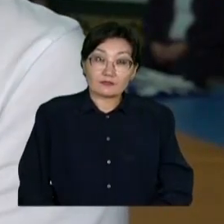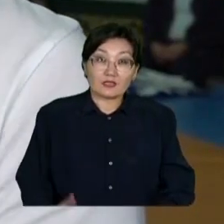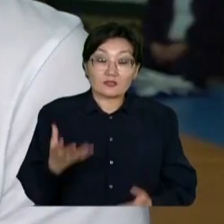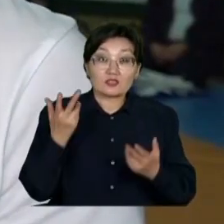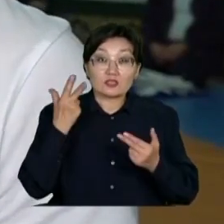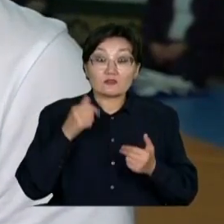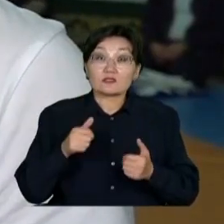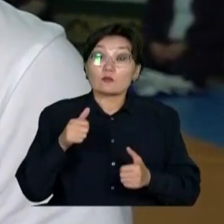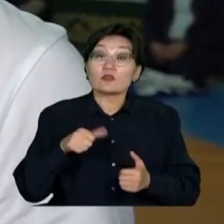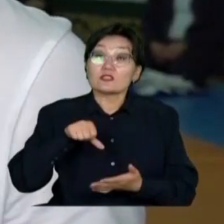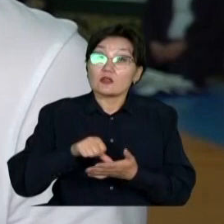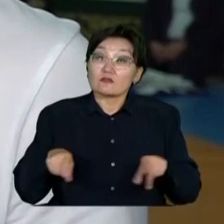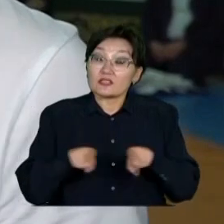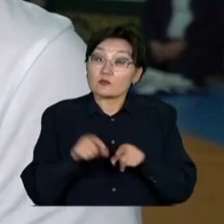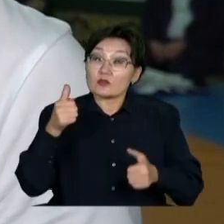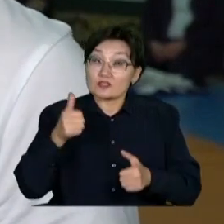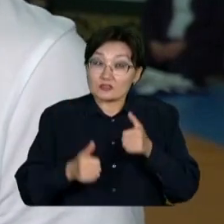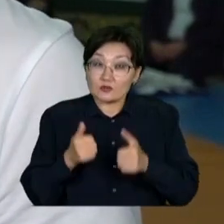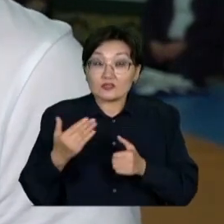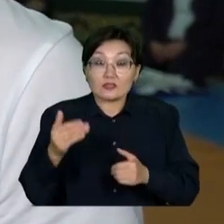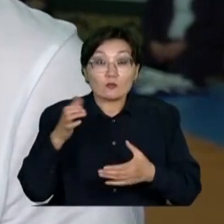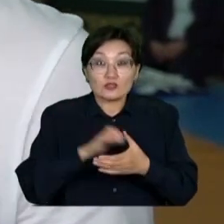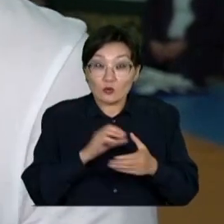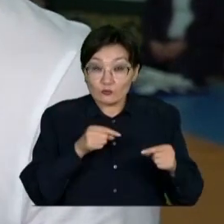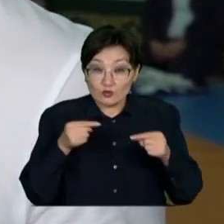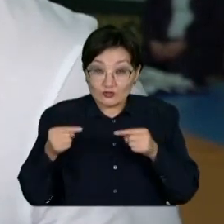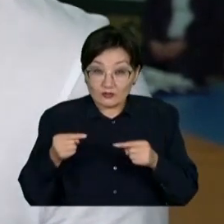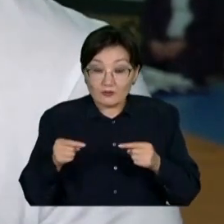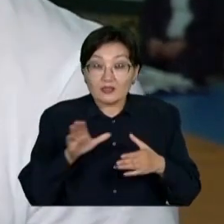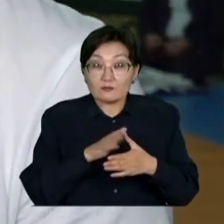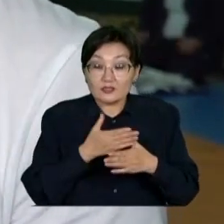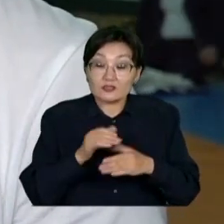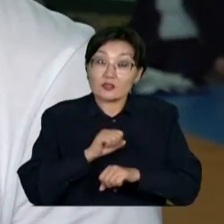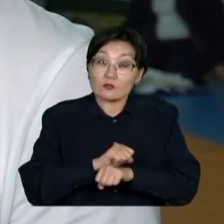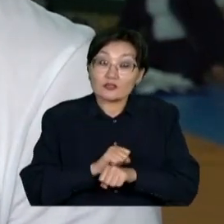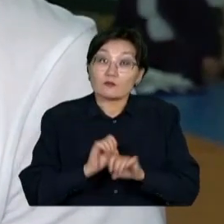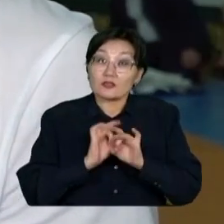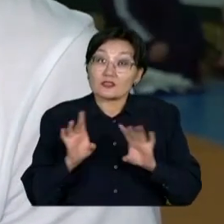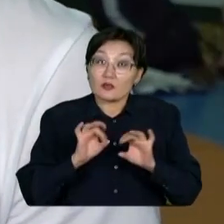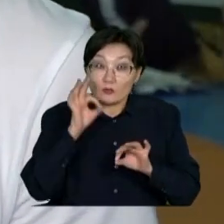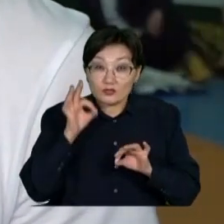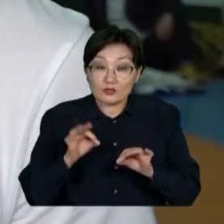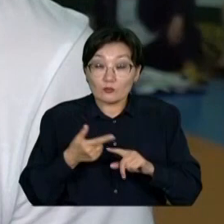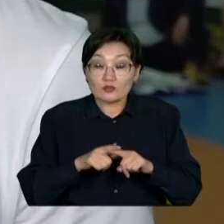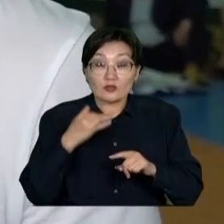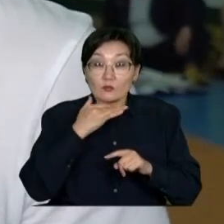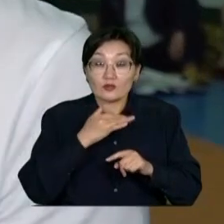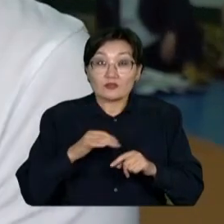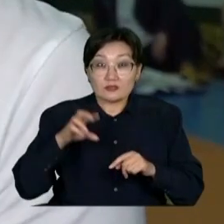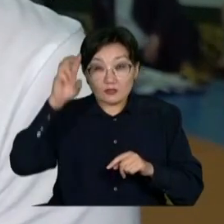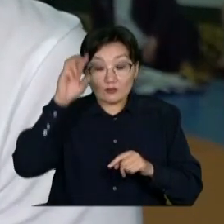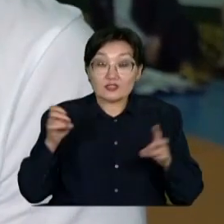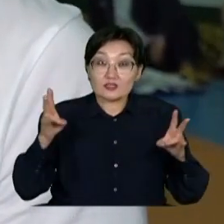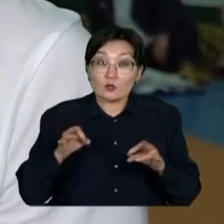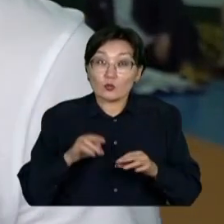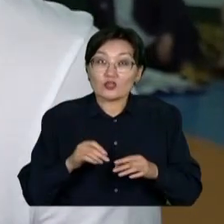Когда люди участвуют в подобных соревнованиях, они знакомятся друг с другом, между перерывами делятся опытом. Сейчас очень много в стране пострадавших